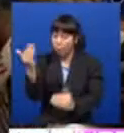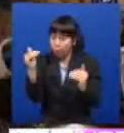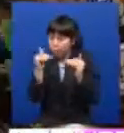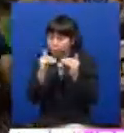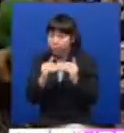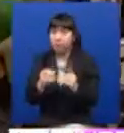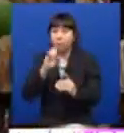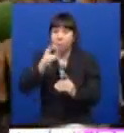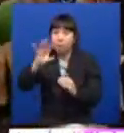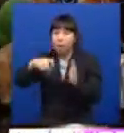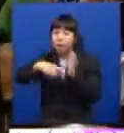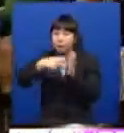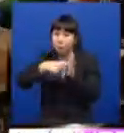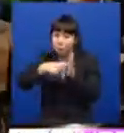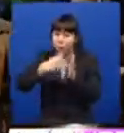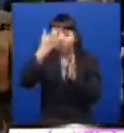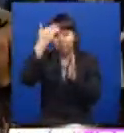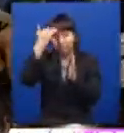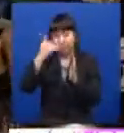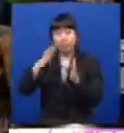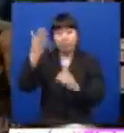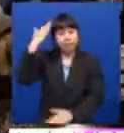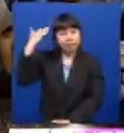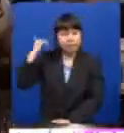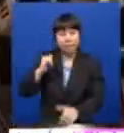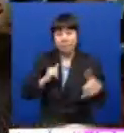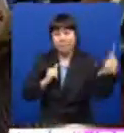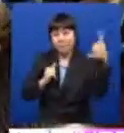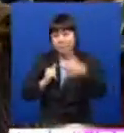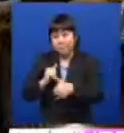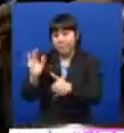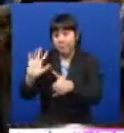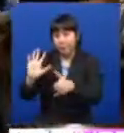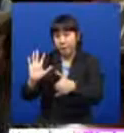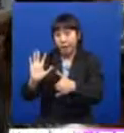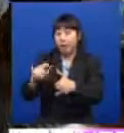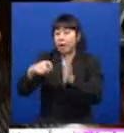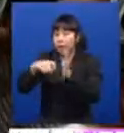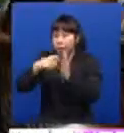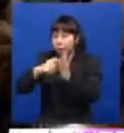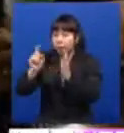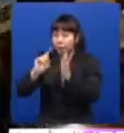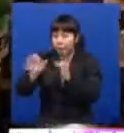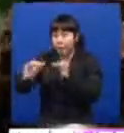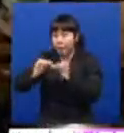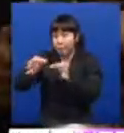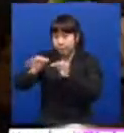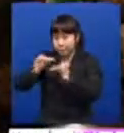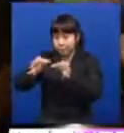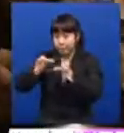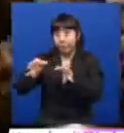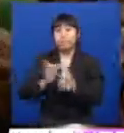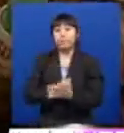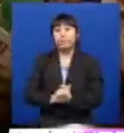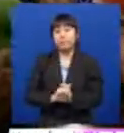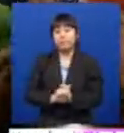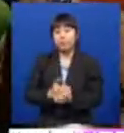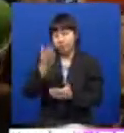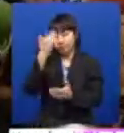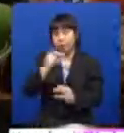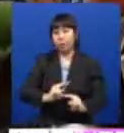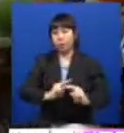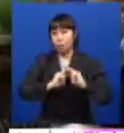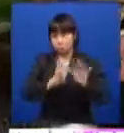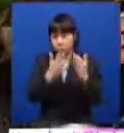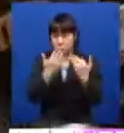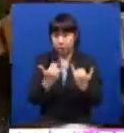เหตุผลที่นางสาวยิ่งลักษณ์ไม่ได้เดินทางมารายงานตัวต่อศาลฎีกาแผนกคดีอาญาของผู้ดำรงตำแหน่งทางการเมืองด้วยตัว